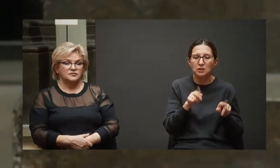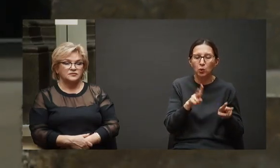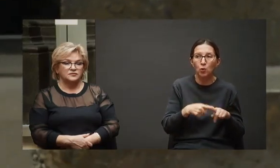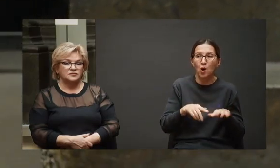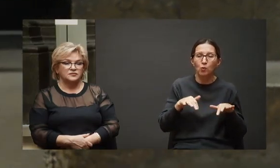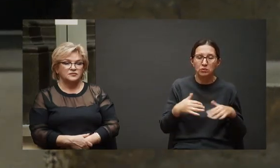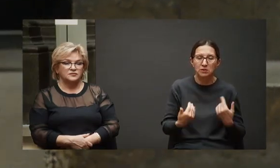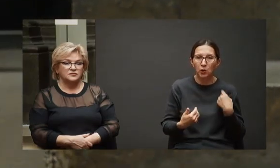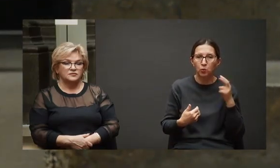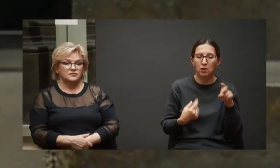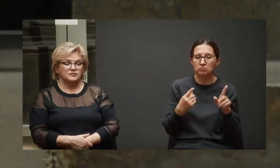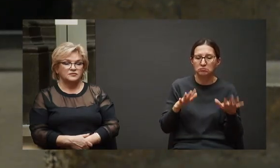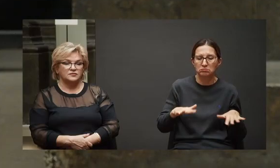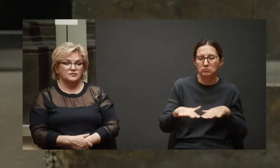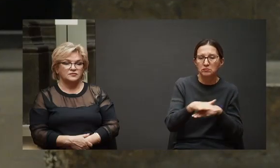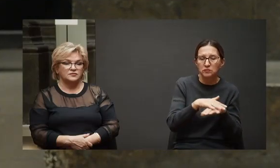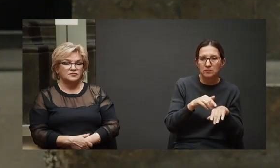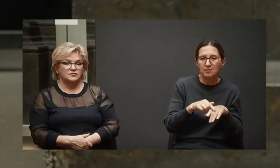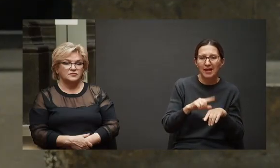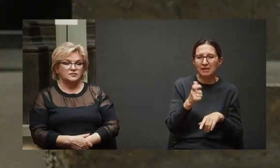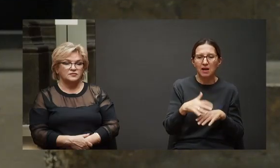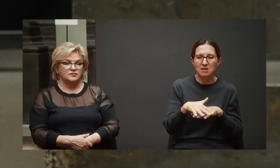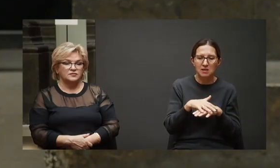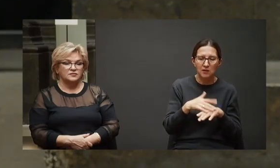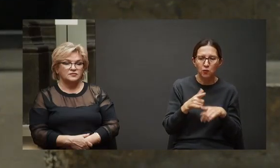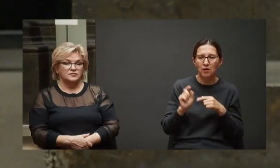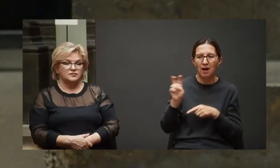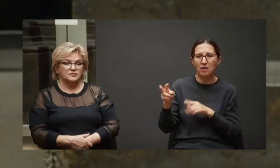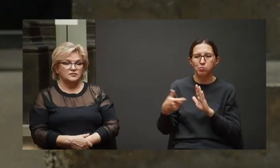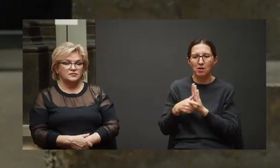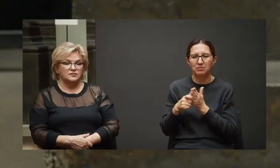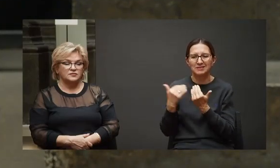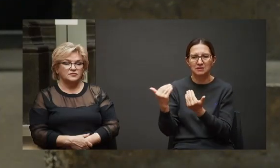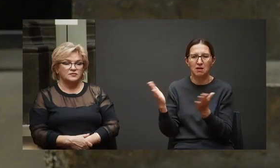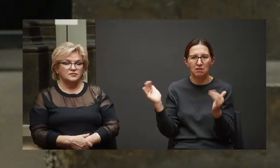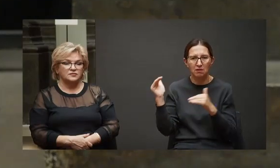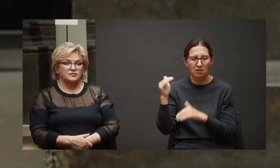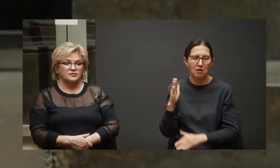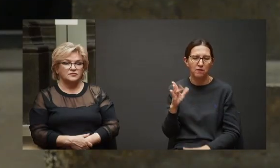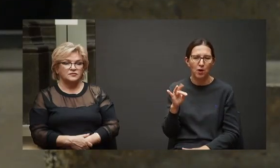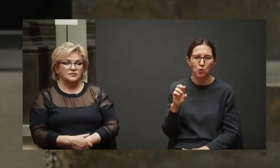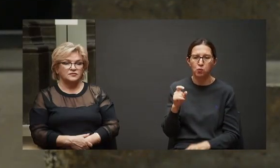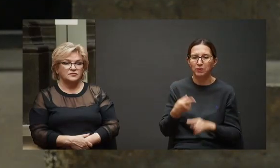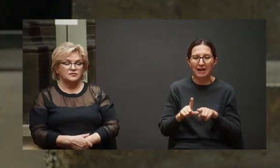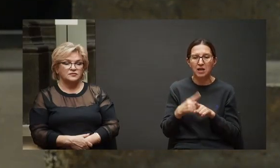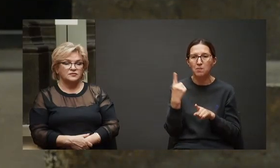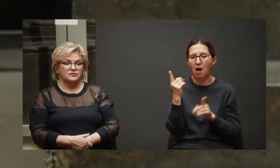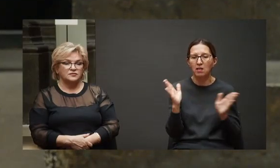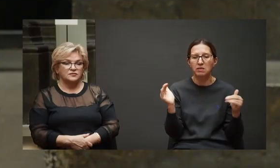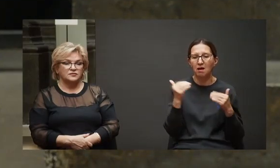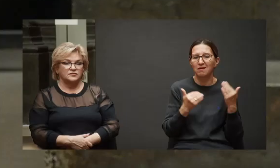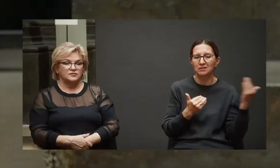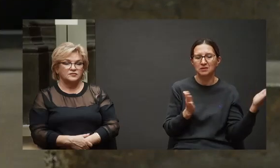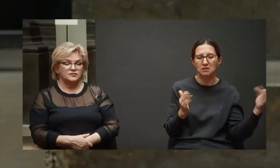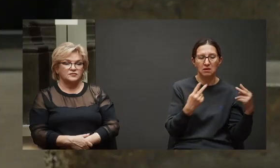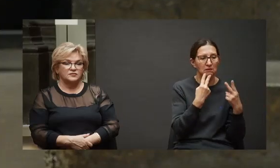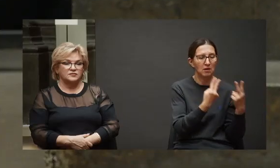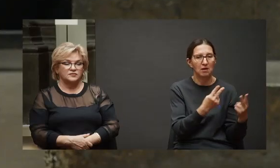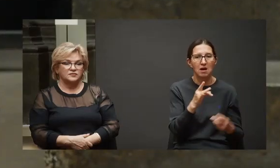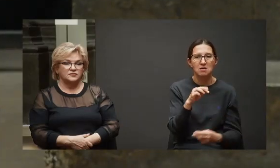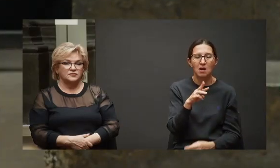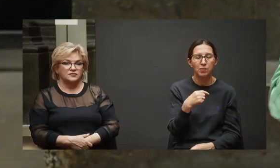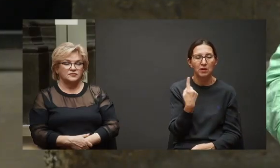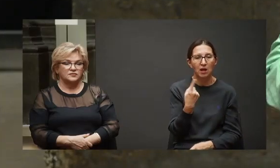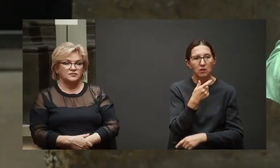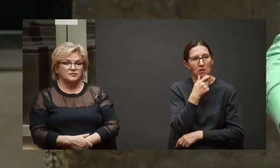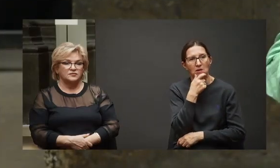в итальянском дворике, или только рядом с одной картиной Рембрандта, и все, они реально устали, потому